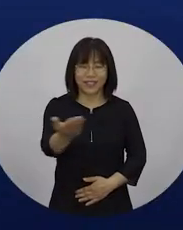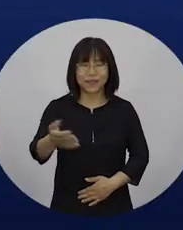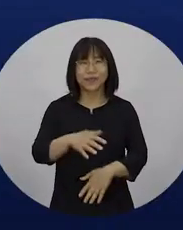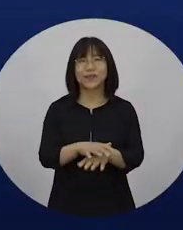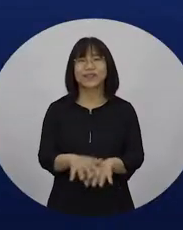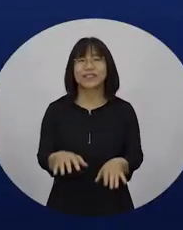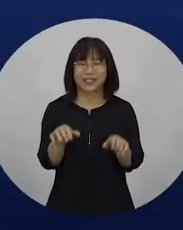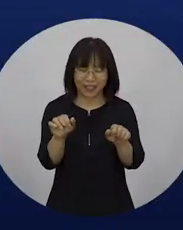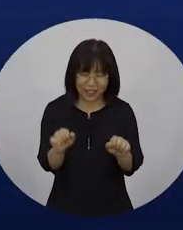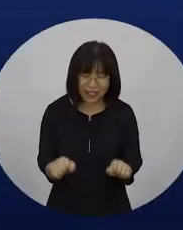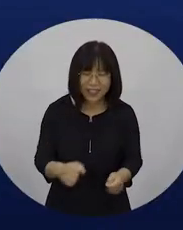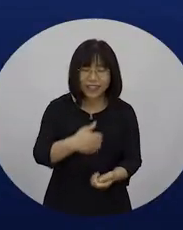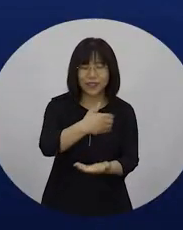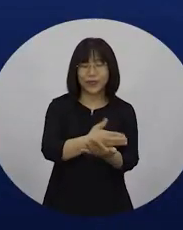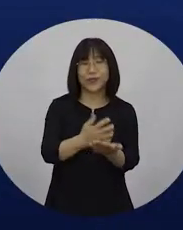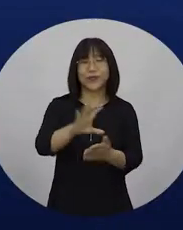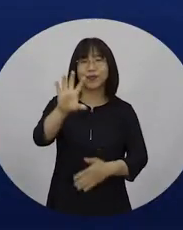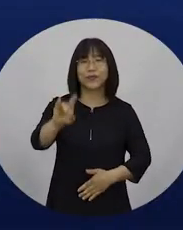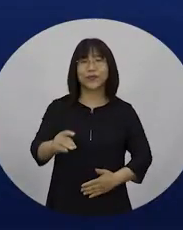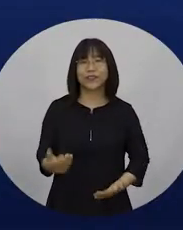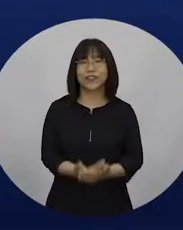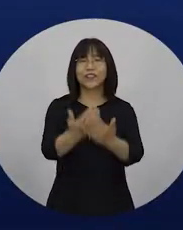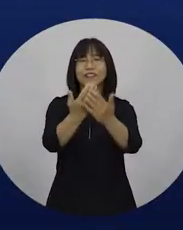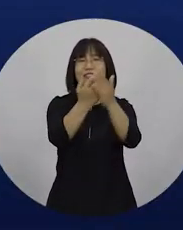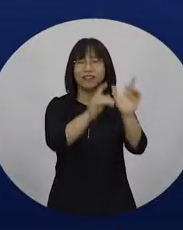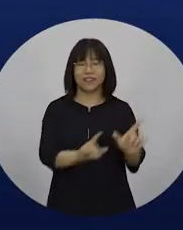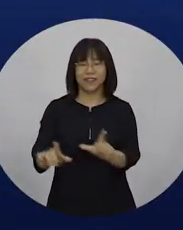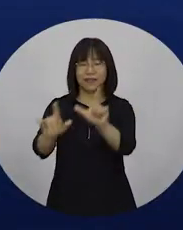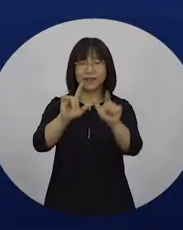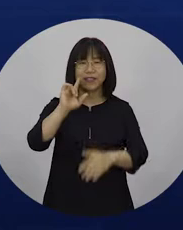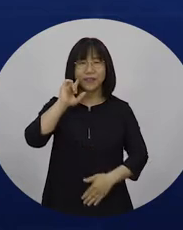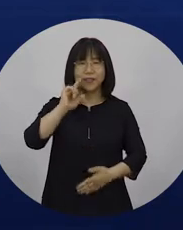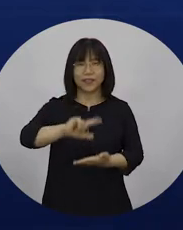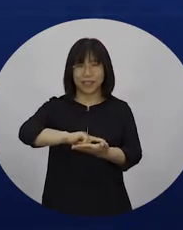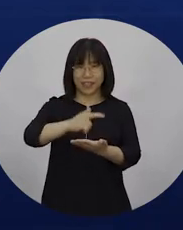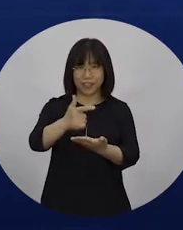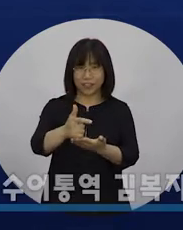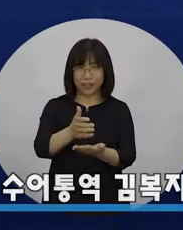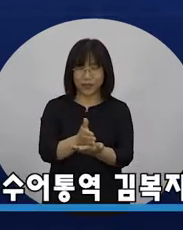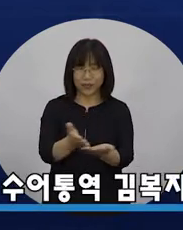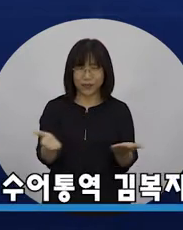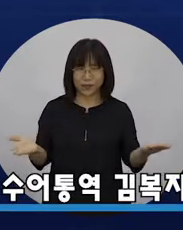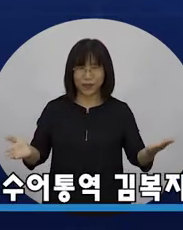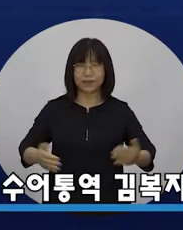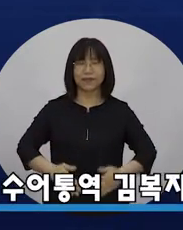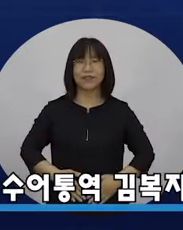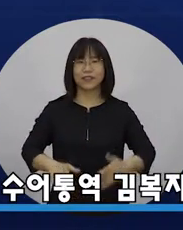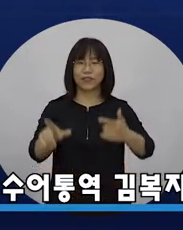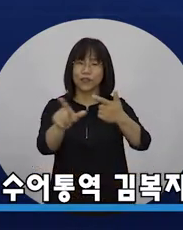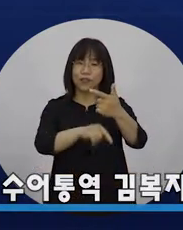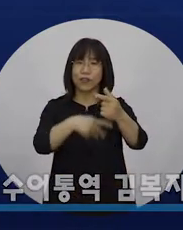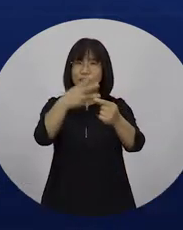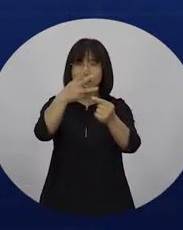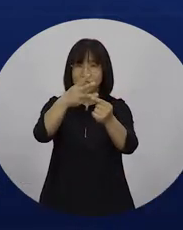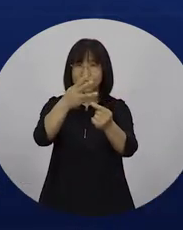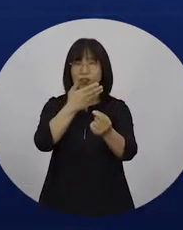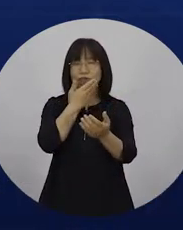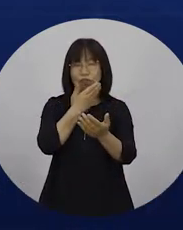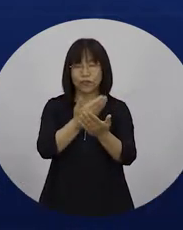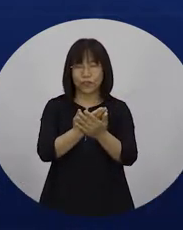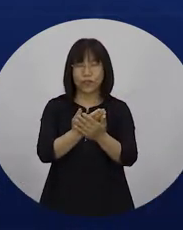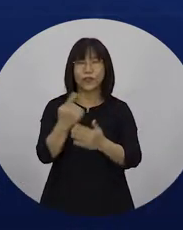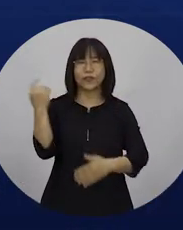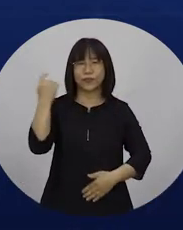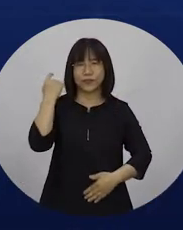국민 여러분 안녕하십니까 조화로운 성장 삶이 아름다운 강서 아이 강서 db 김민중 입니다 6월 셋째주 주간